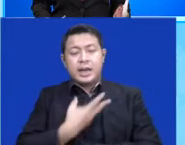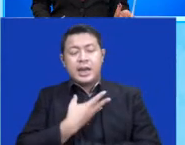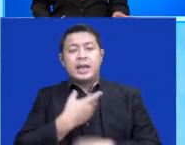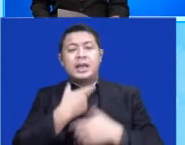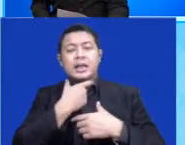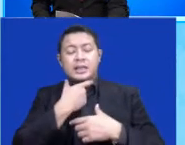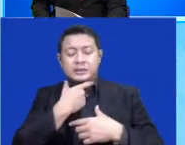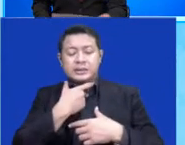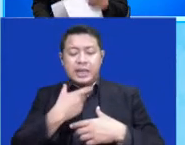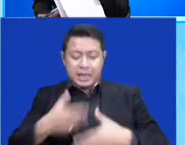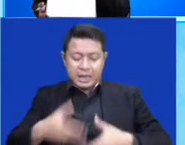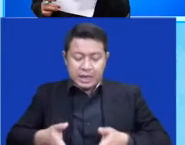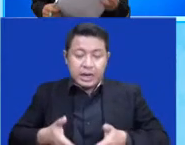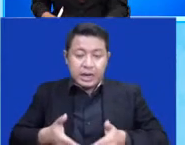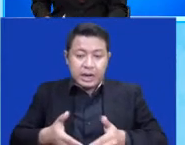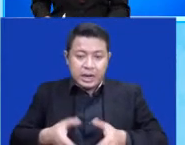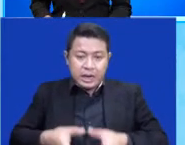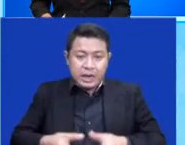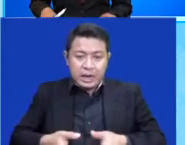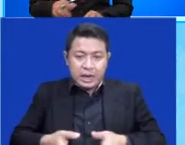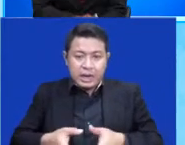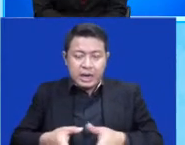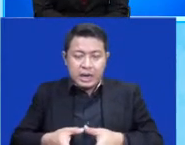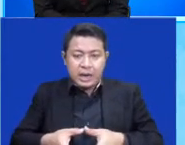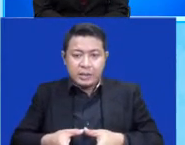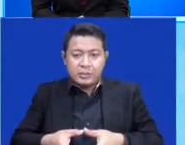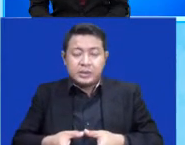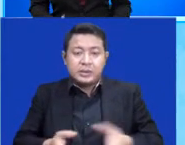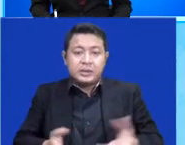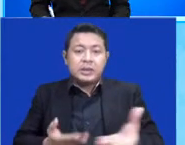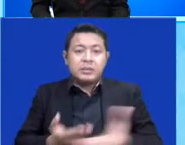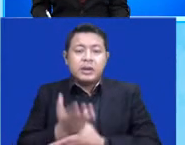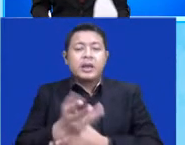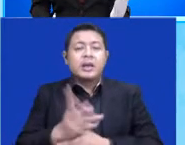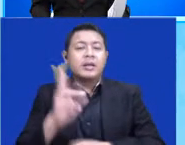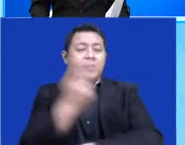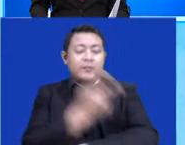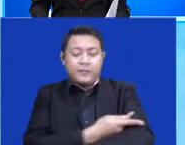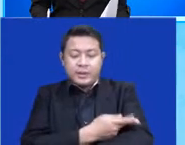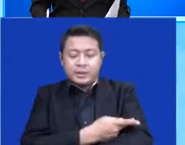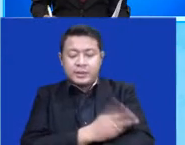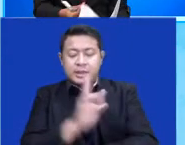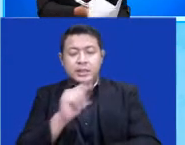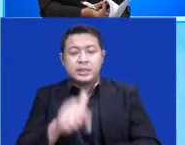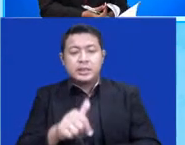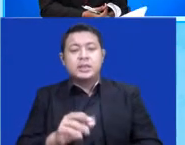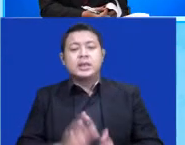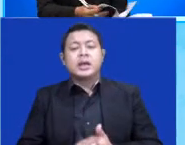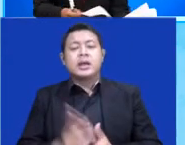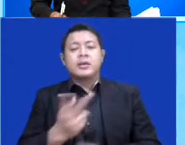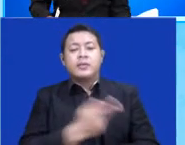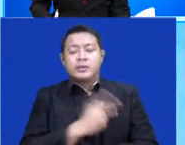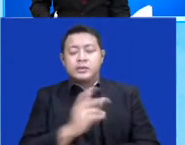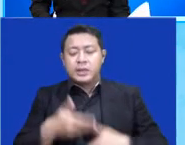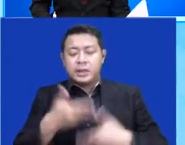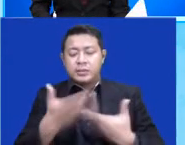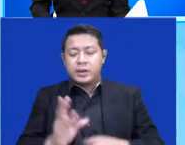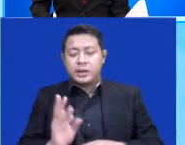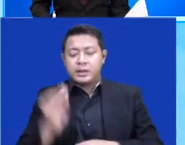itu dapat diberikan melalui vaksinasi, dan saat ini juga vaksinasi sudah diberikan di DKI